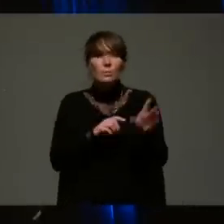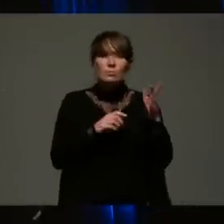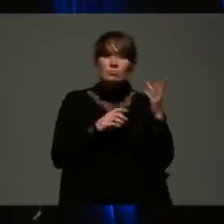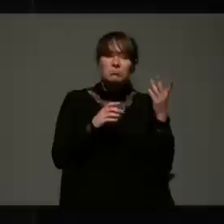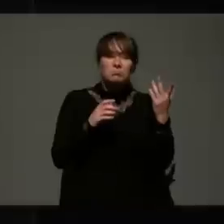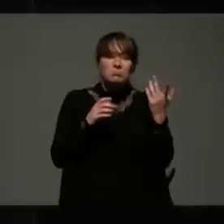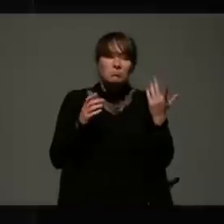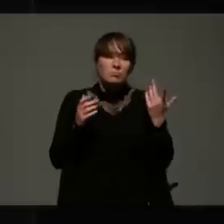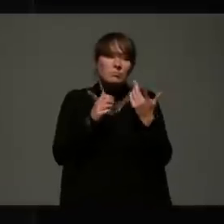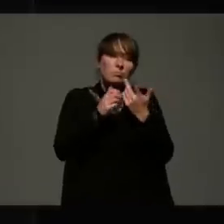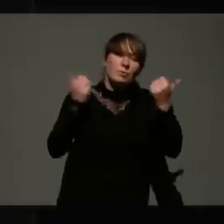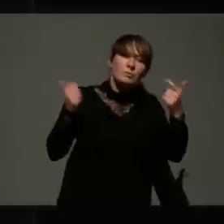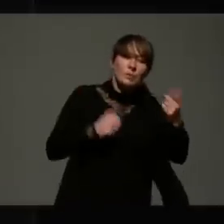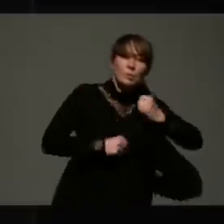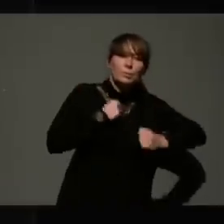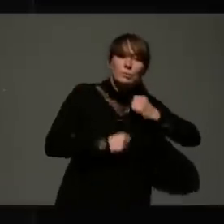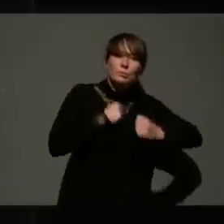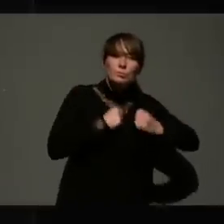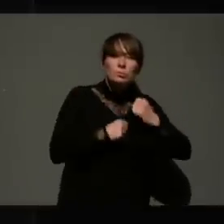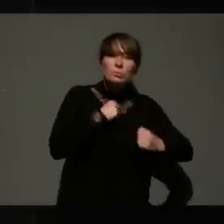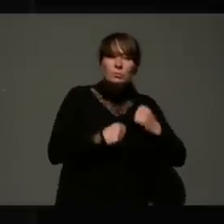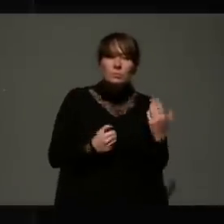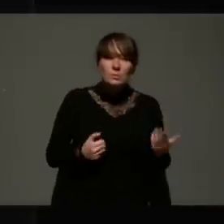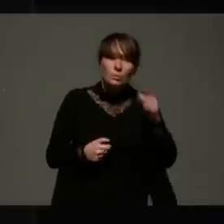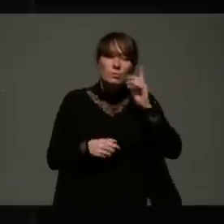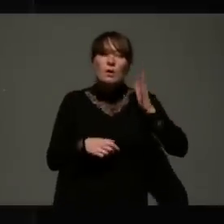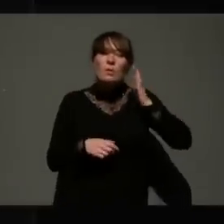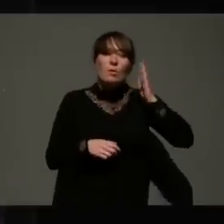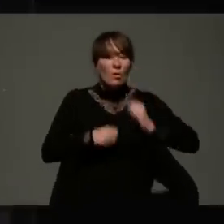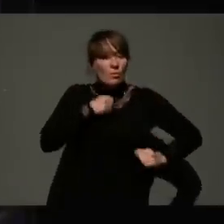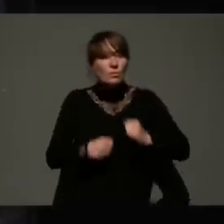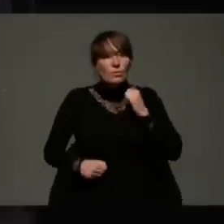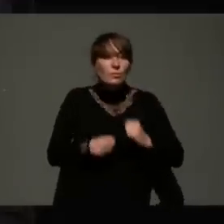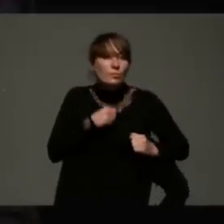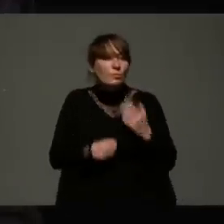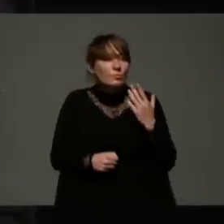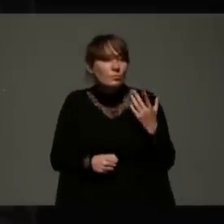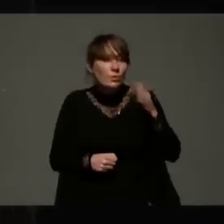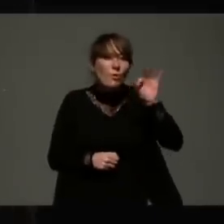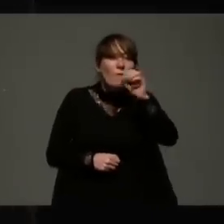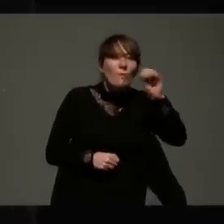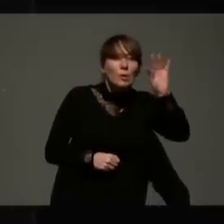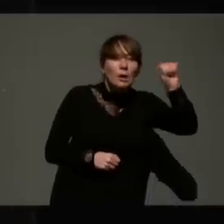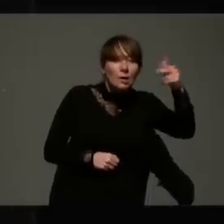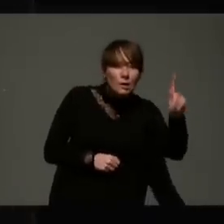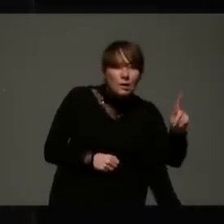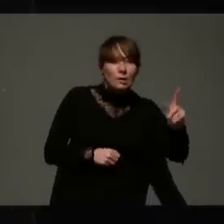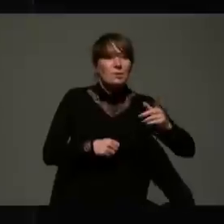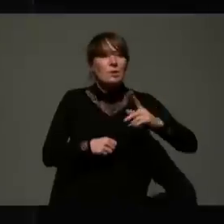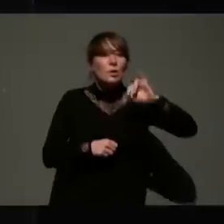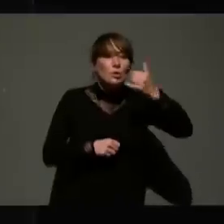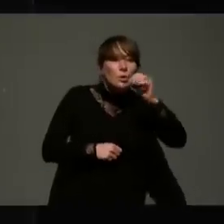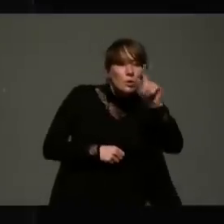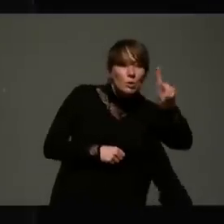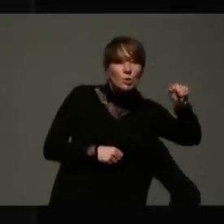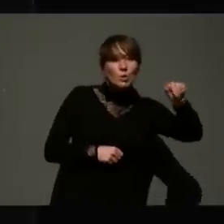phénomène inverse. On parlait il y a une vingtaine d'années du footing, du jogging. C'était déjà mieux que le footing. Et puis,